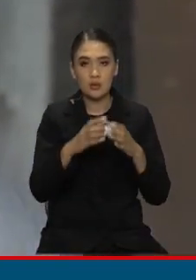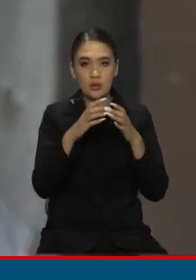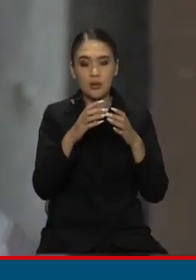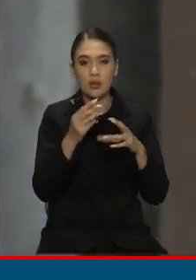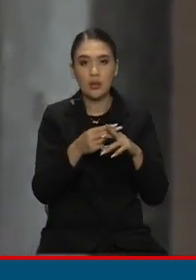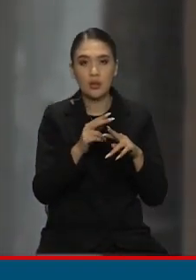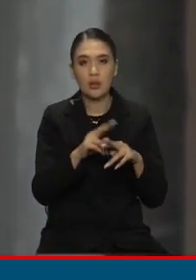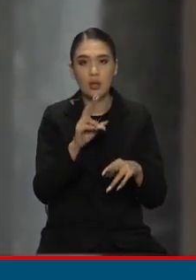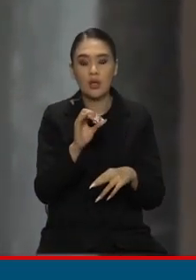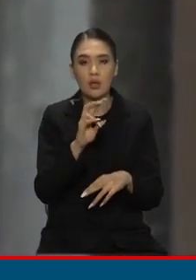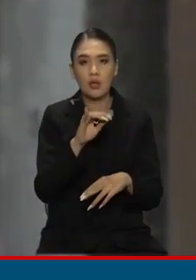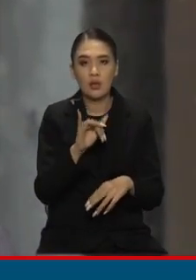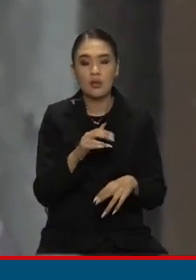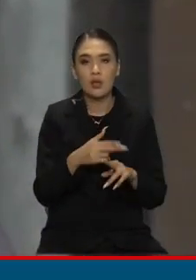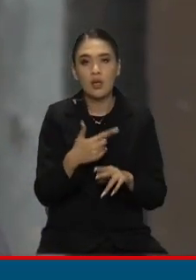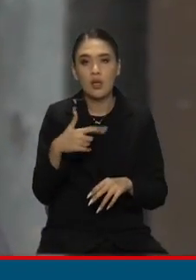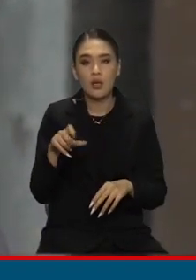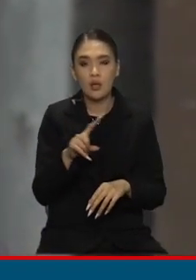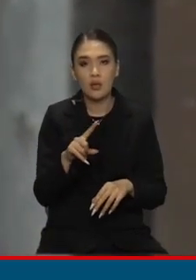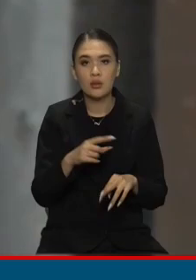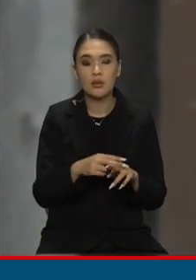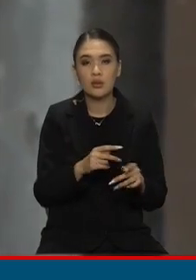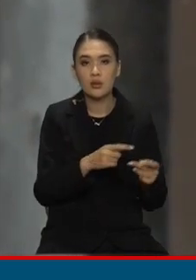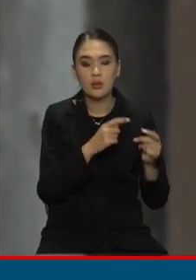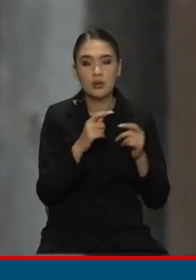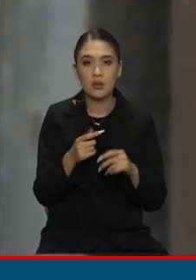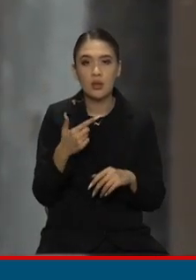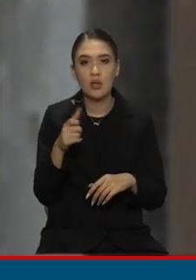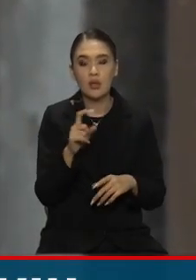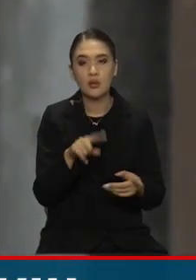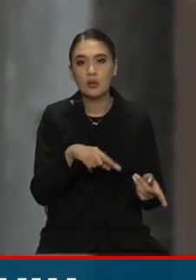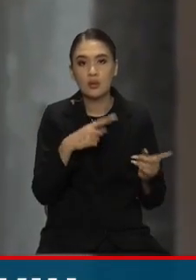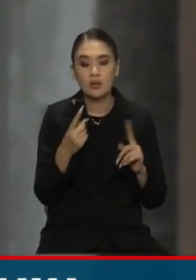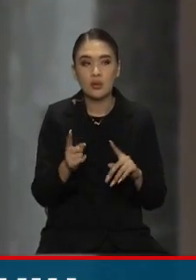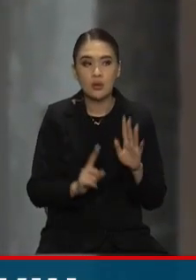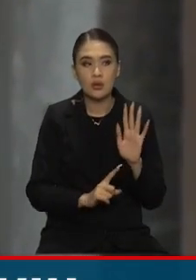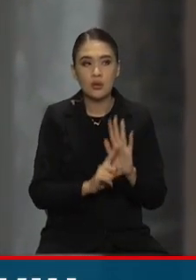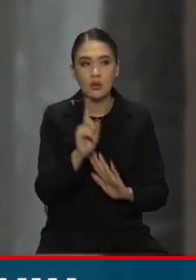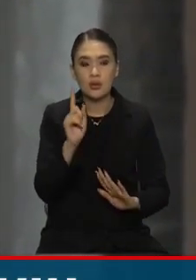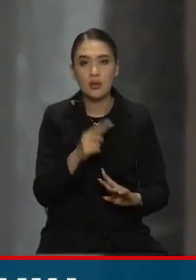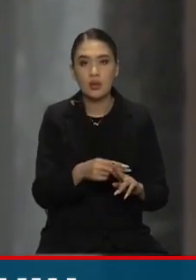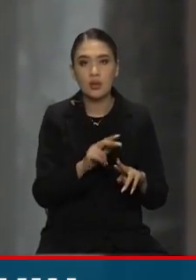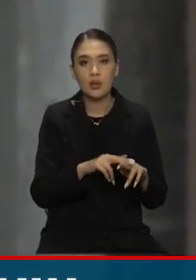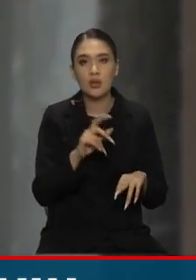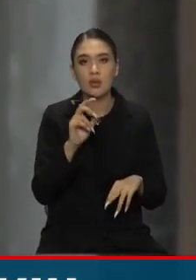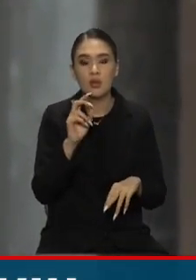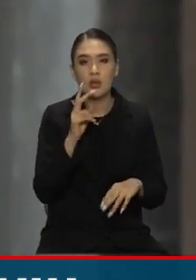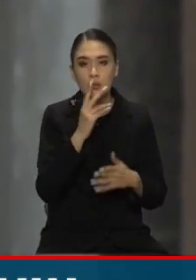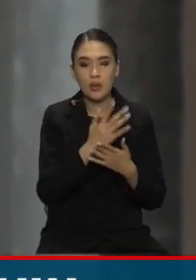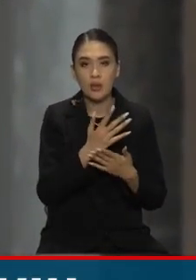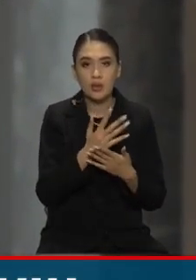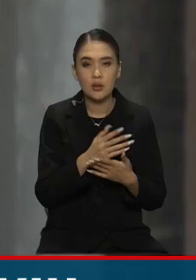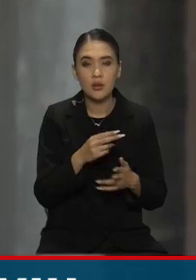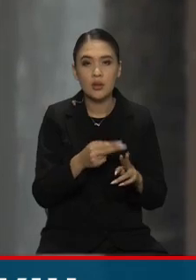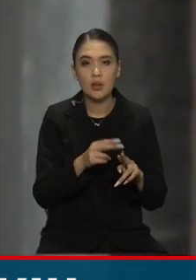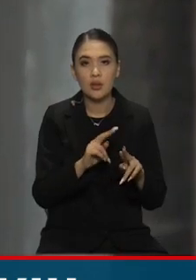қазандық Кентау қаласына газ келген жағдайда, жағыз көмір емес, газға өтіп кететін жағдайда реконструкция болып жатыр, модернизация